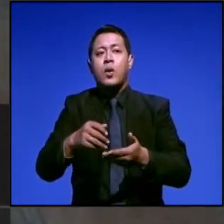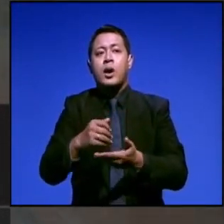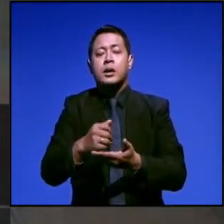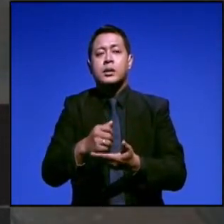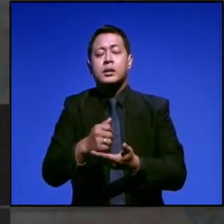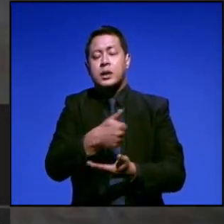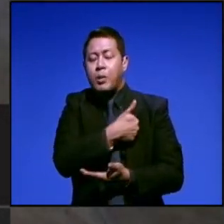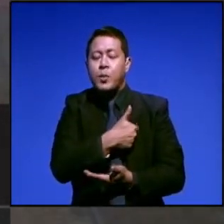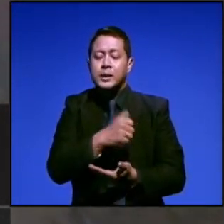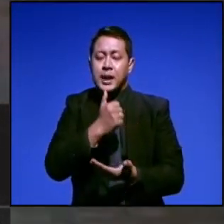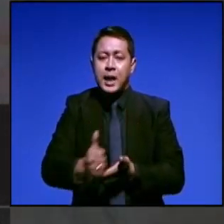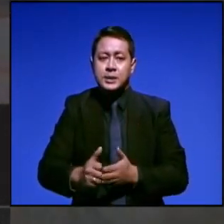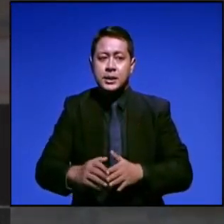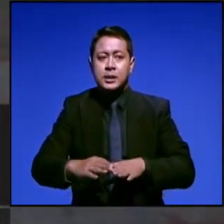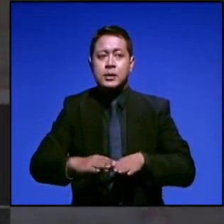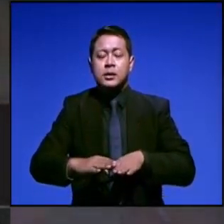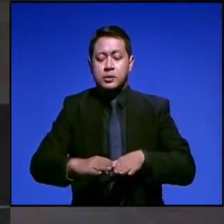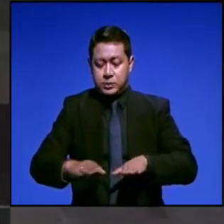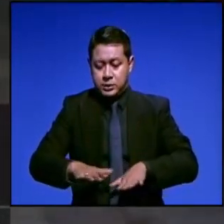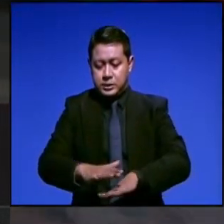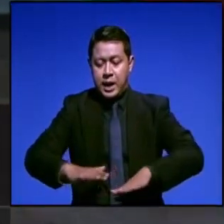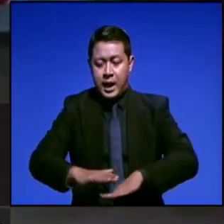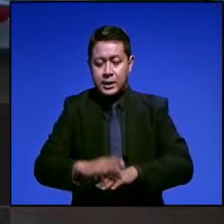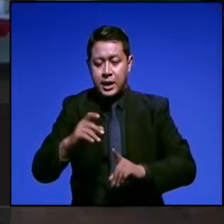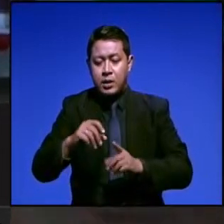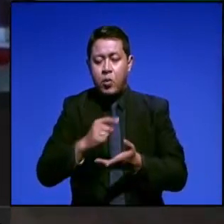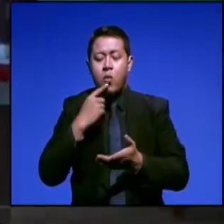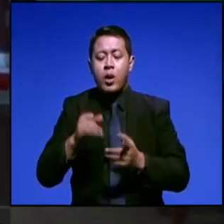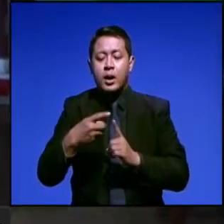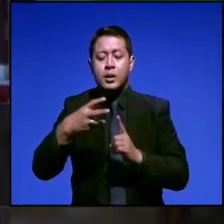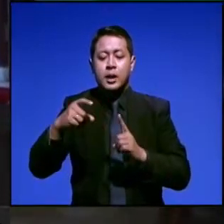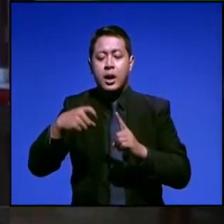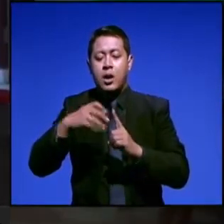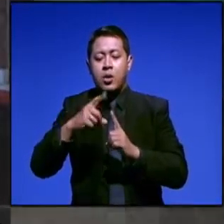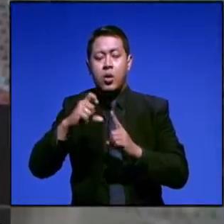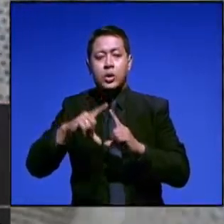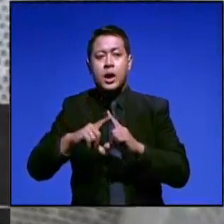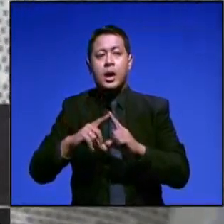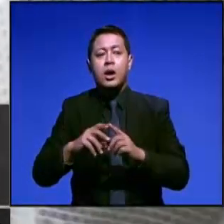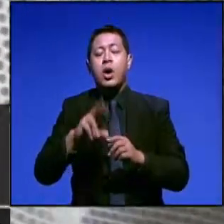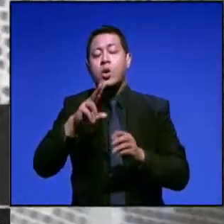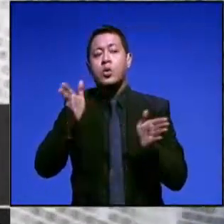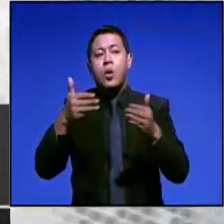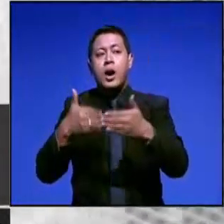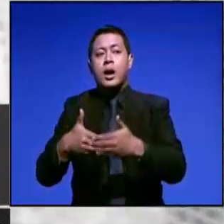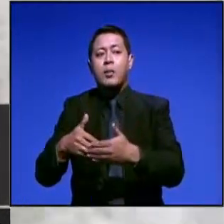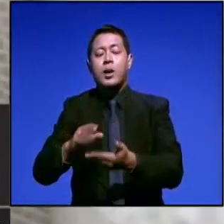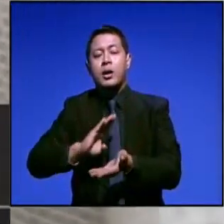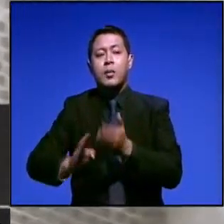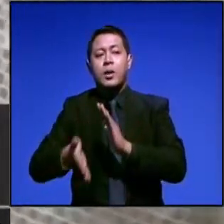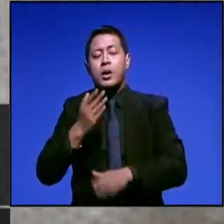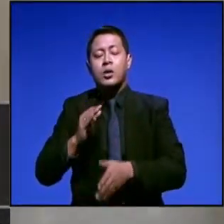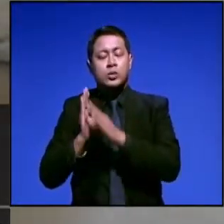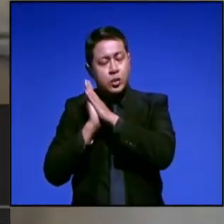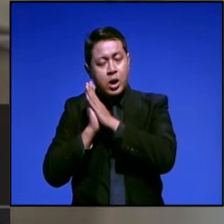asli, termasuk lantai berwarna terakota yang biasa digunakan untuk rumah keturunan Tionghoa. Dua kamar yang sempat digunakan Soekarno